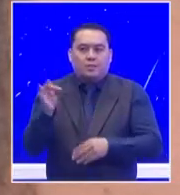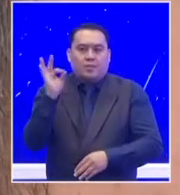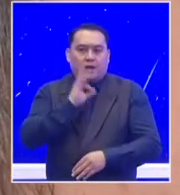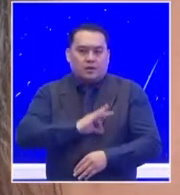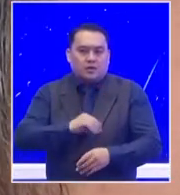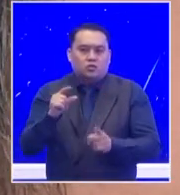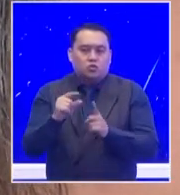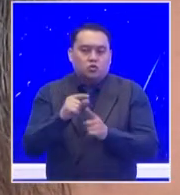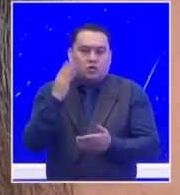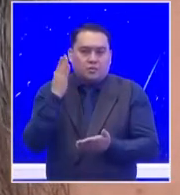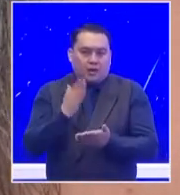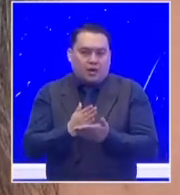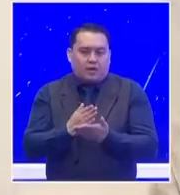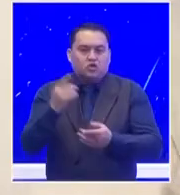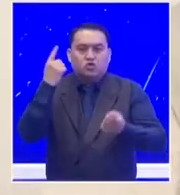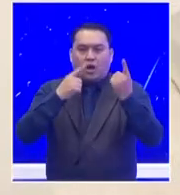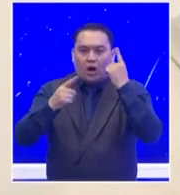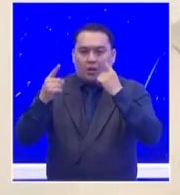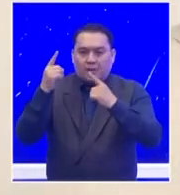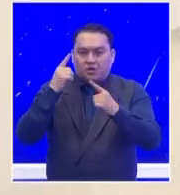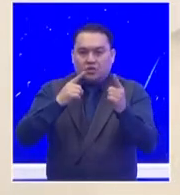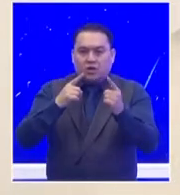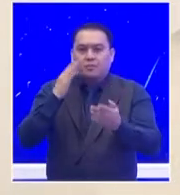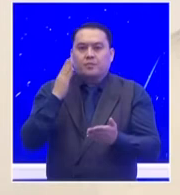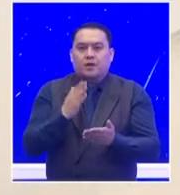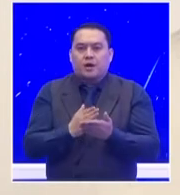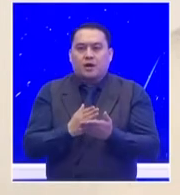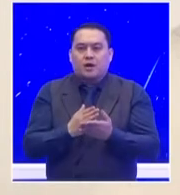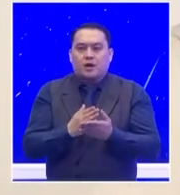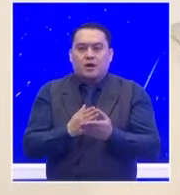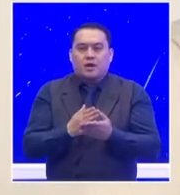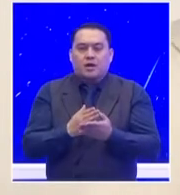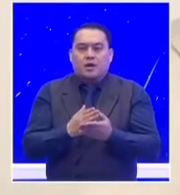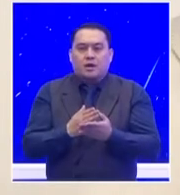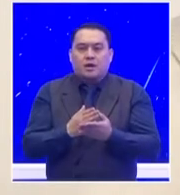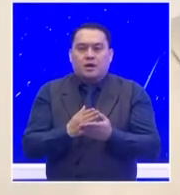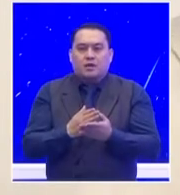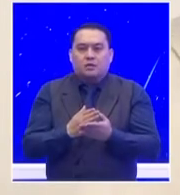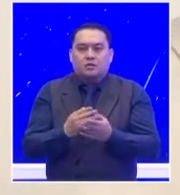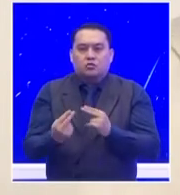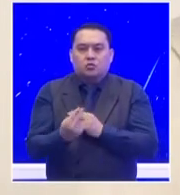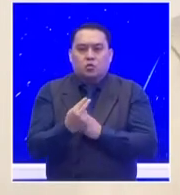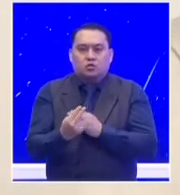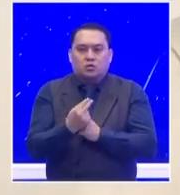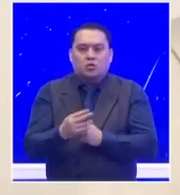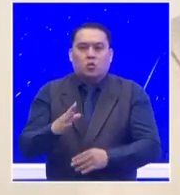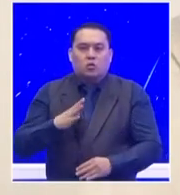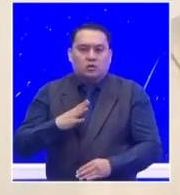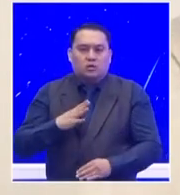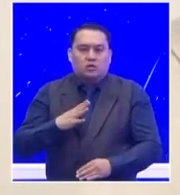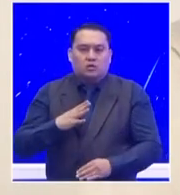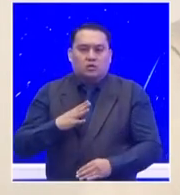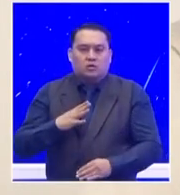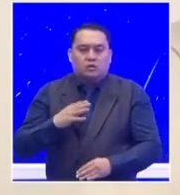көп өмірге. Абайдың шығармаларын кішкентай кезімнен бастап әкем оқыта бастаған. Қара сөздерін оқытқан көбінесе. Қара сөздерін